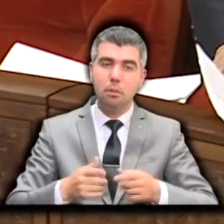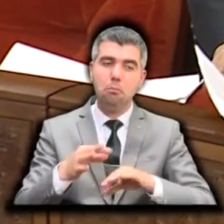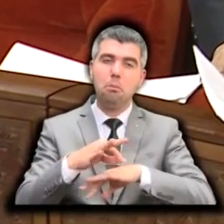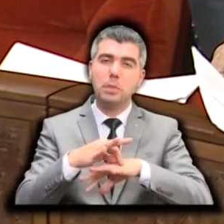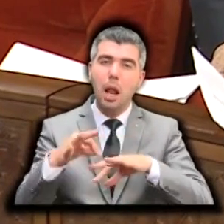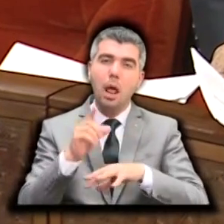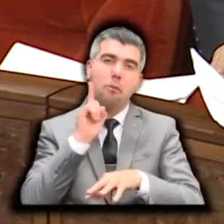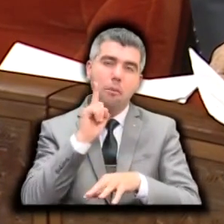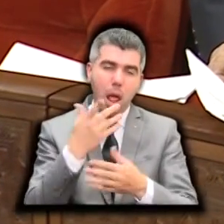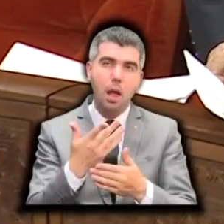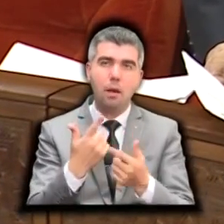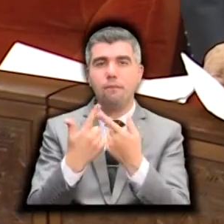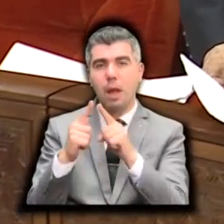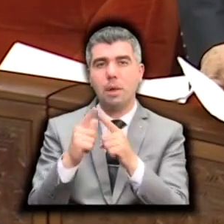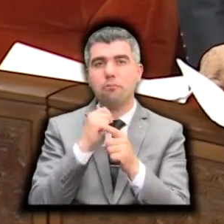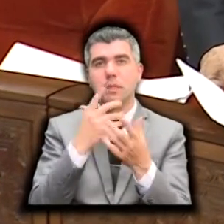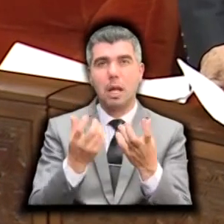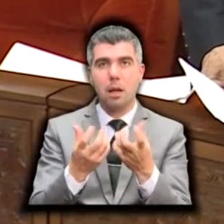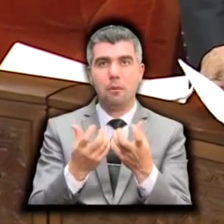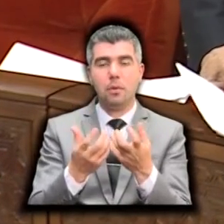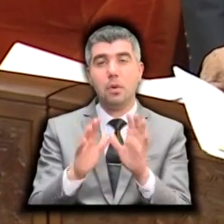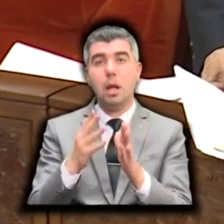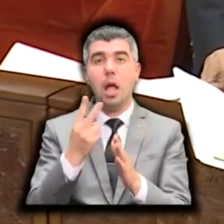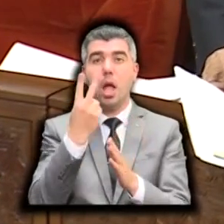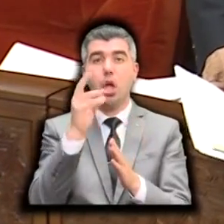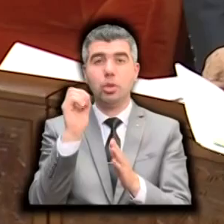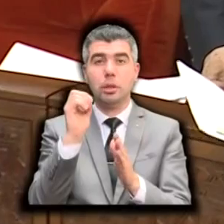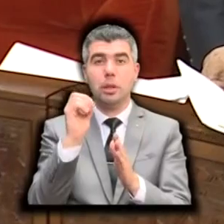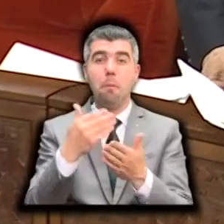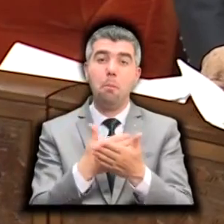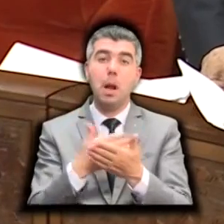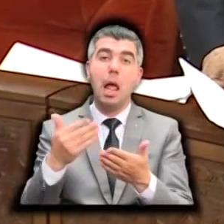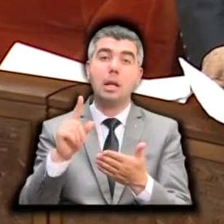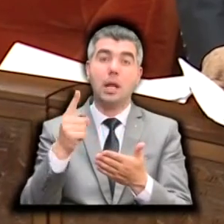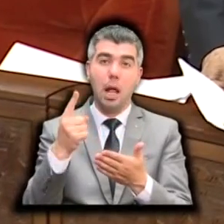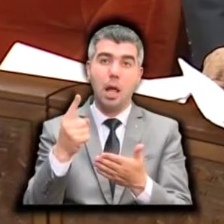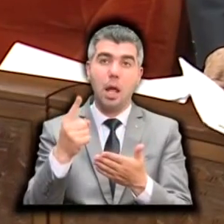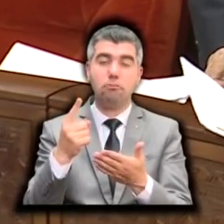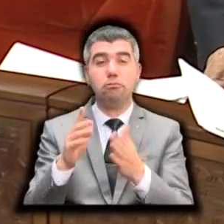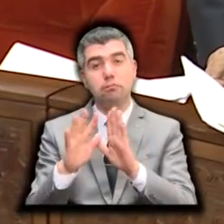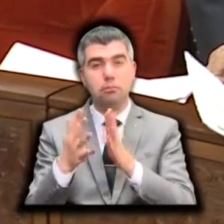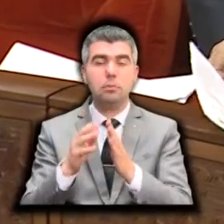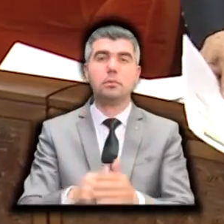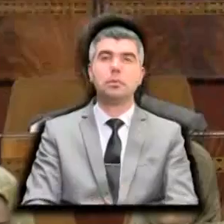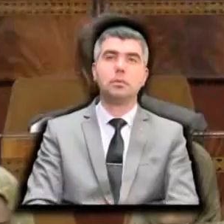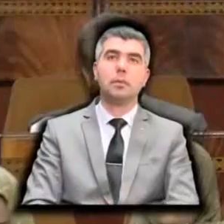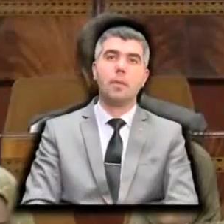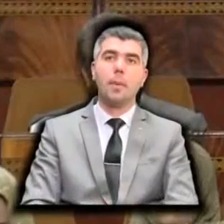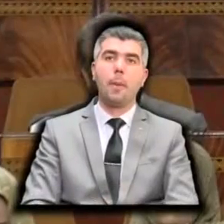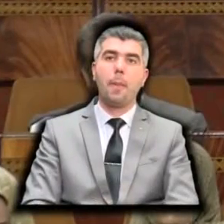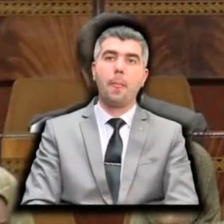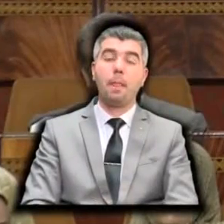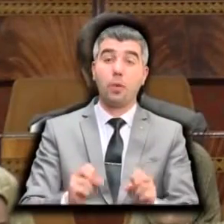وغيره. هذا تقريبا حوالي 20 مليار ديال الدرهم، حوالي 20 مليار ديال الدرهم،